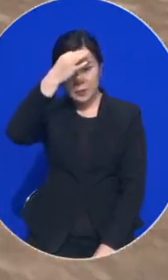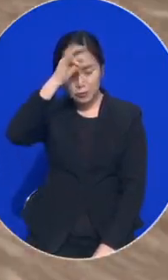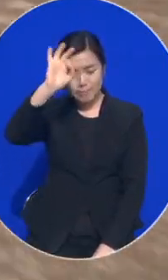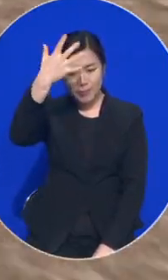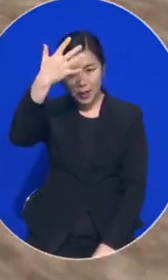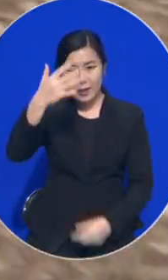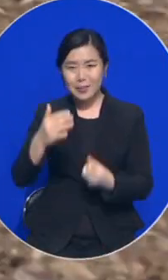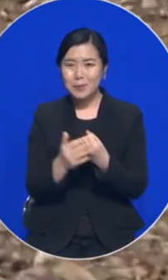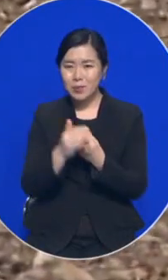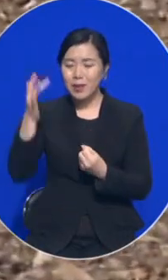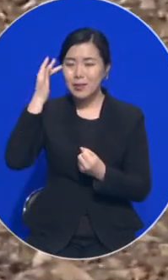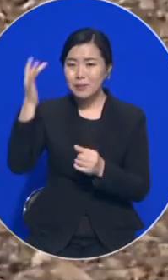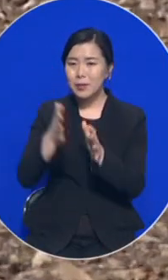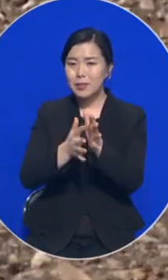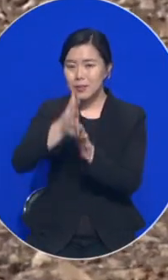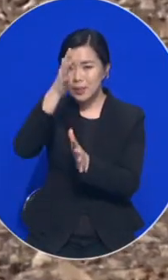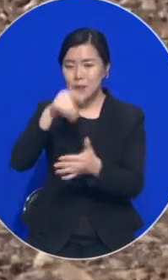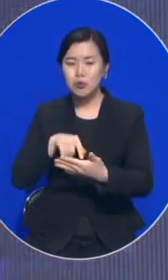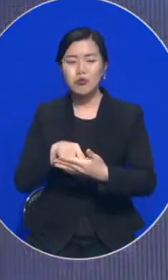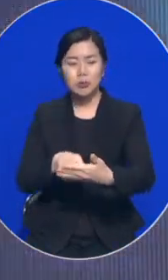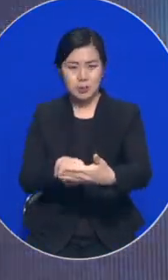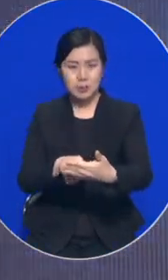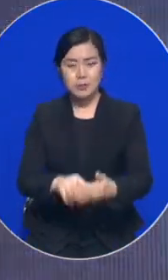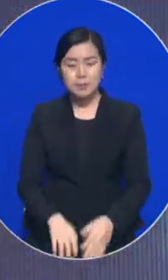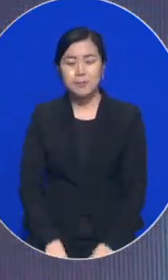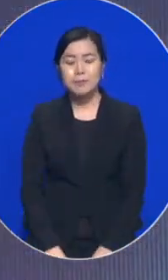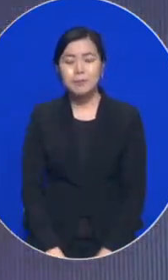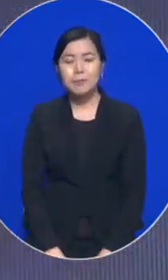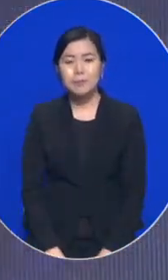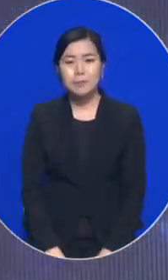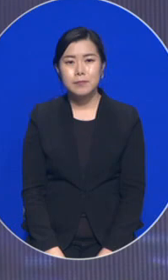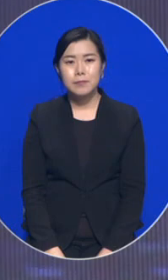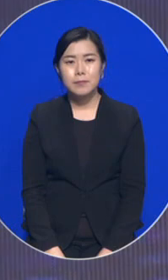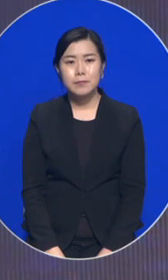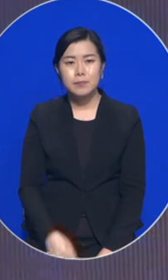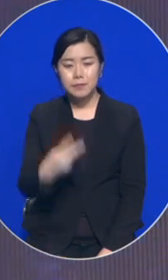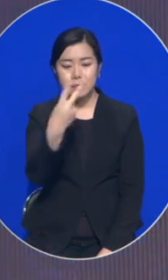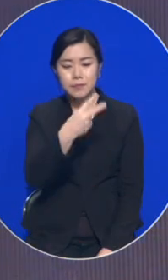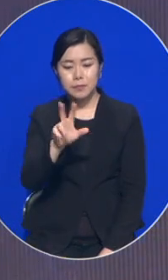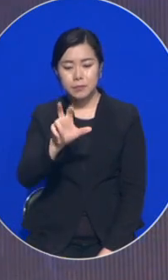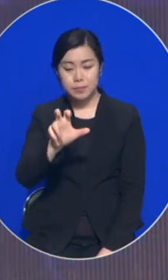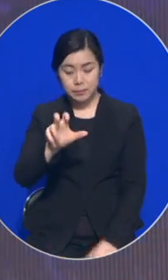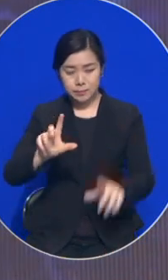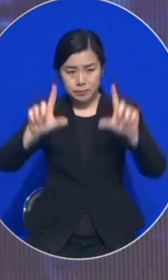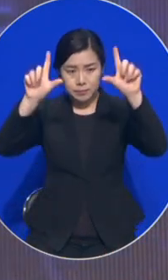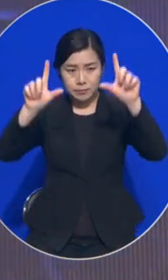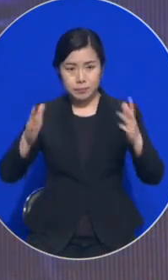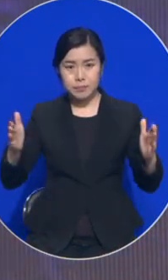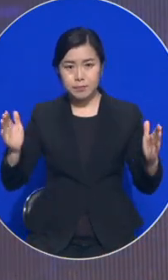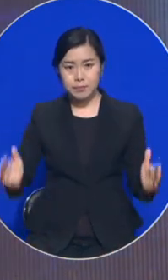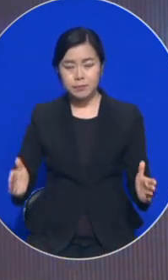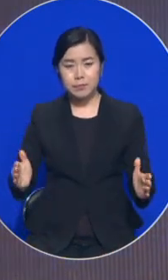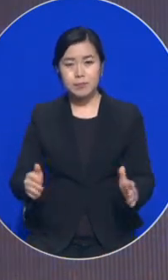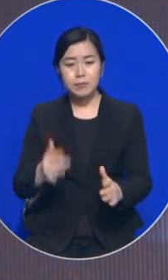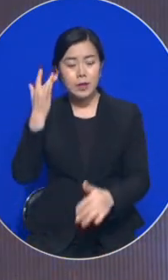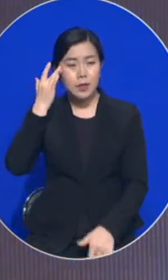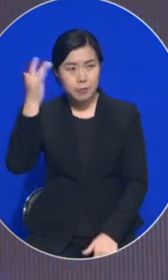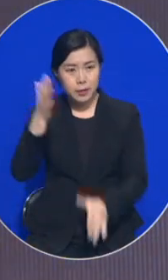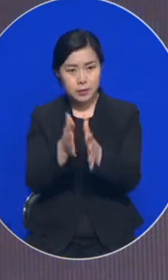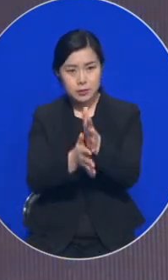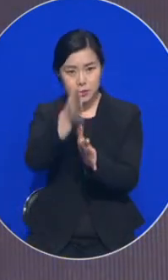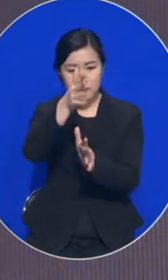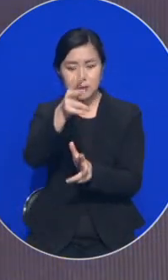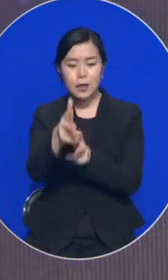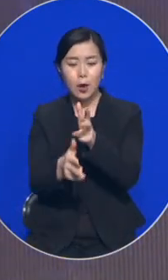스마트시티를 본격 추진한다는 방침입니다. 정부는 2025년까지 스마트시티 사업에